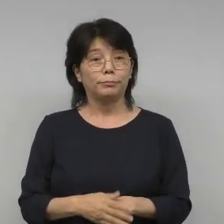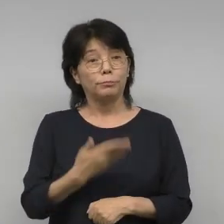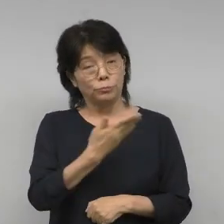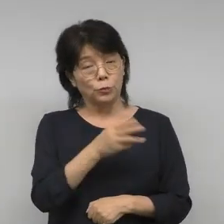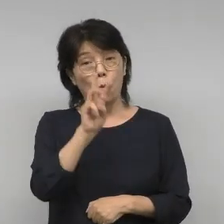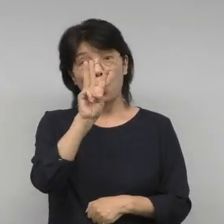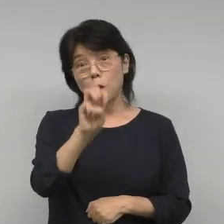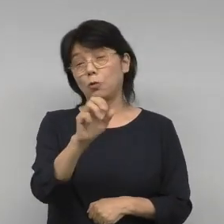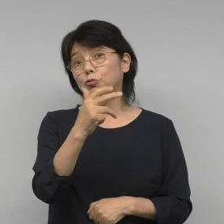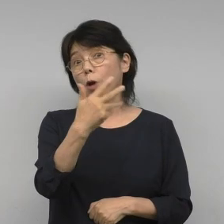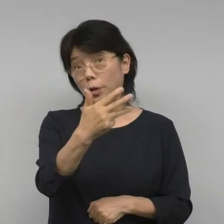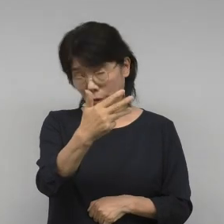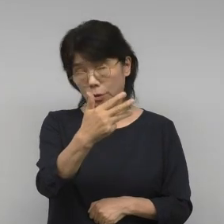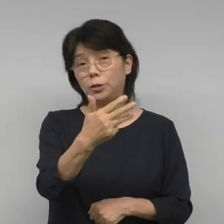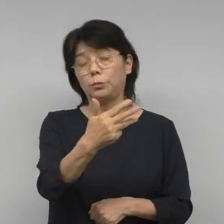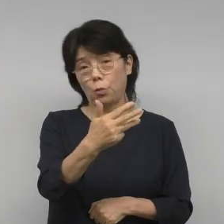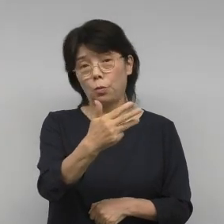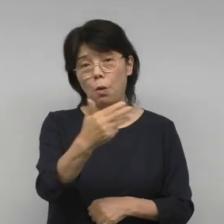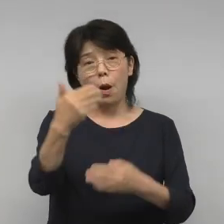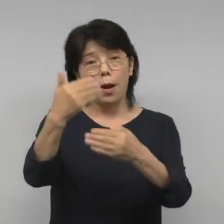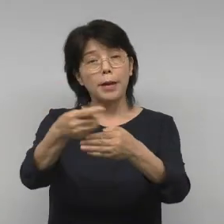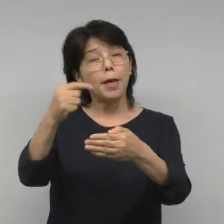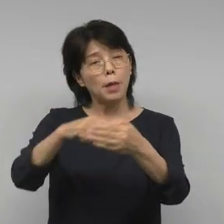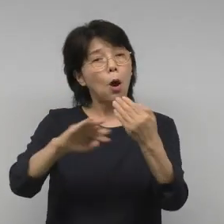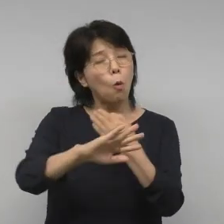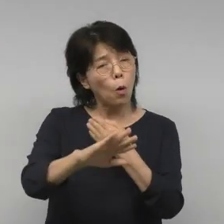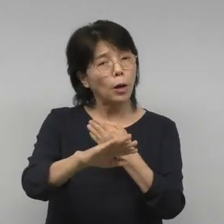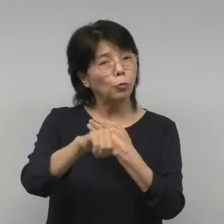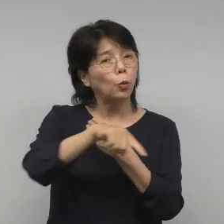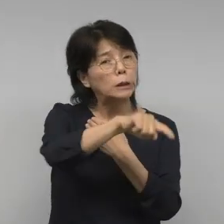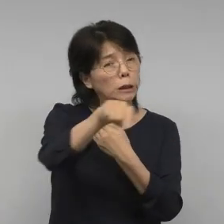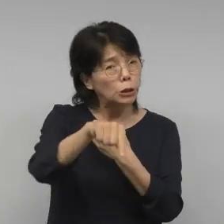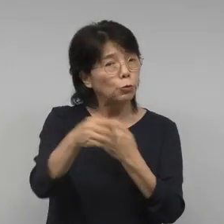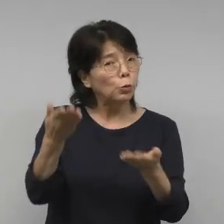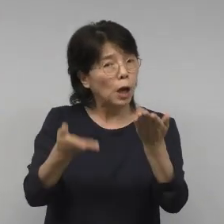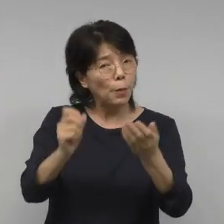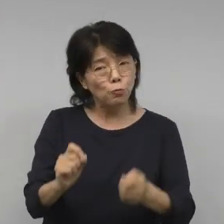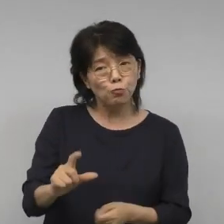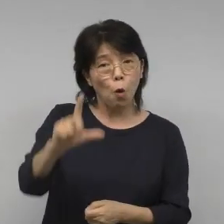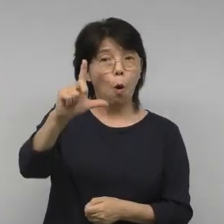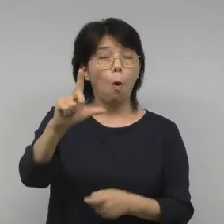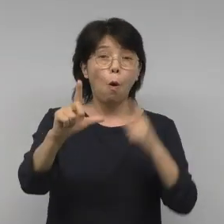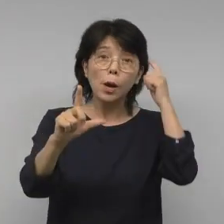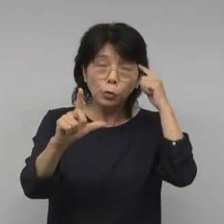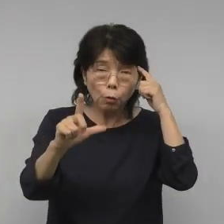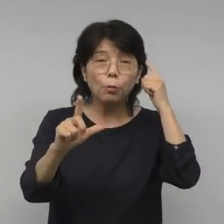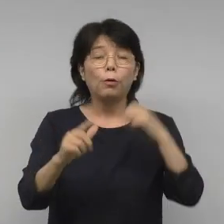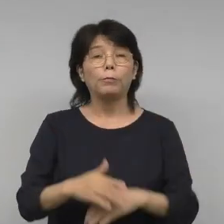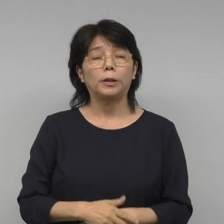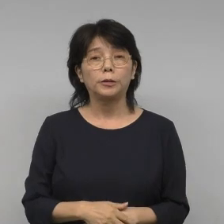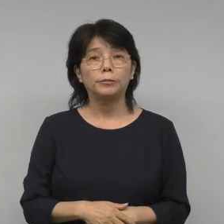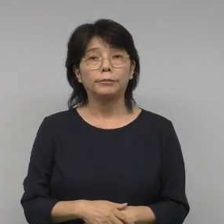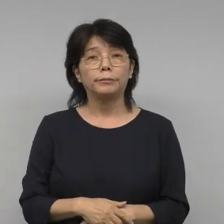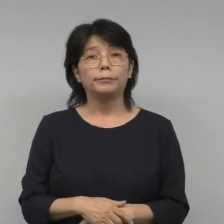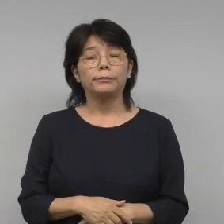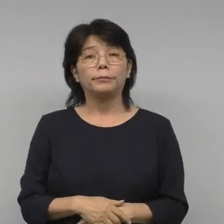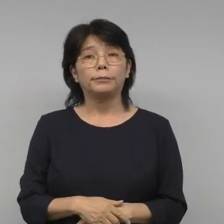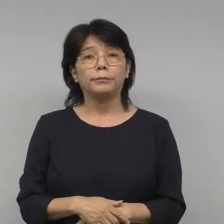というものもですね、県内の他の自治体よりは多いのかなというふうに思っています。